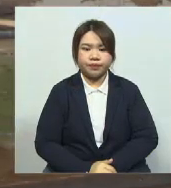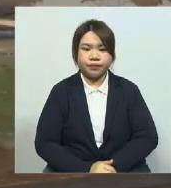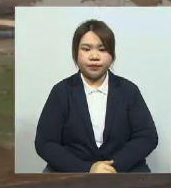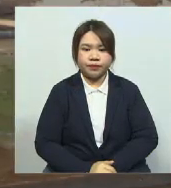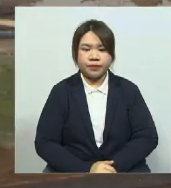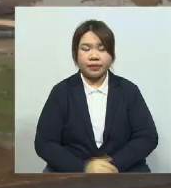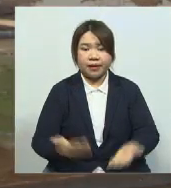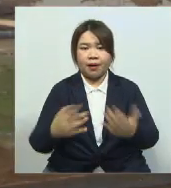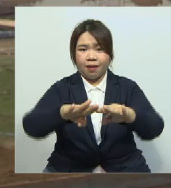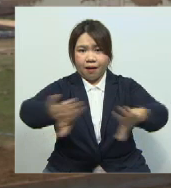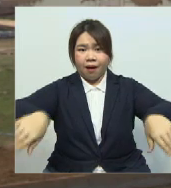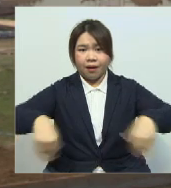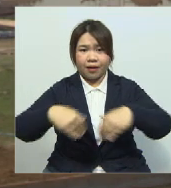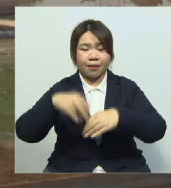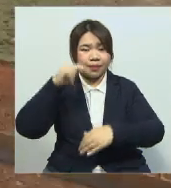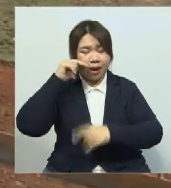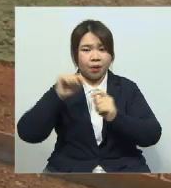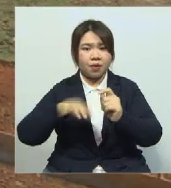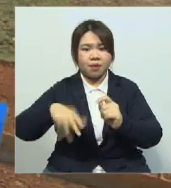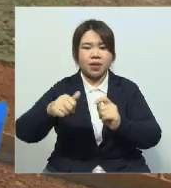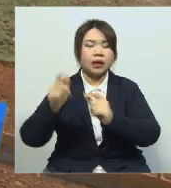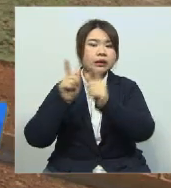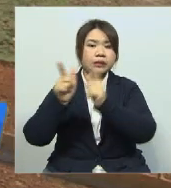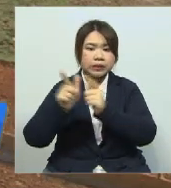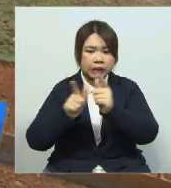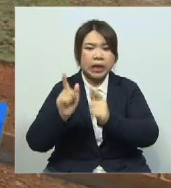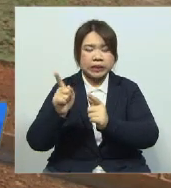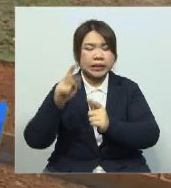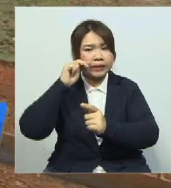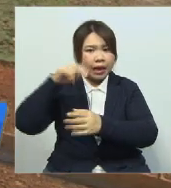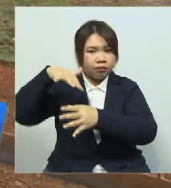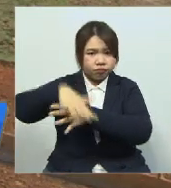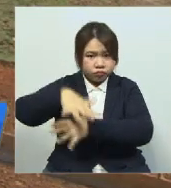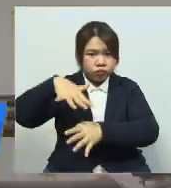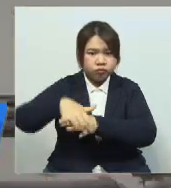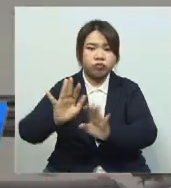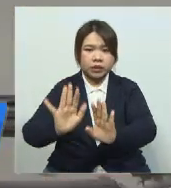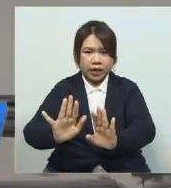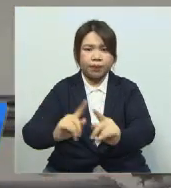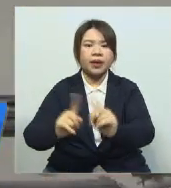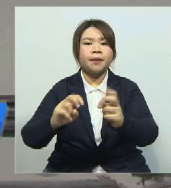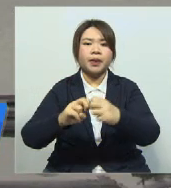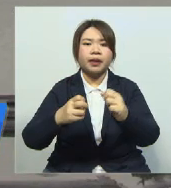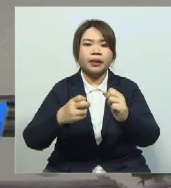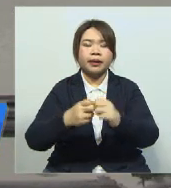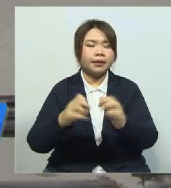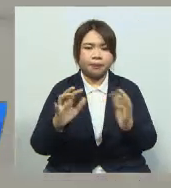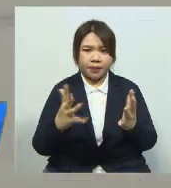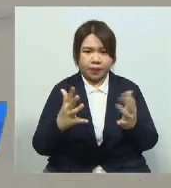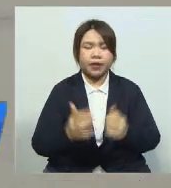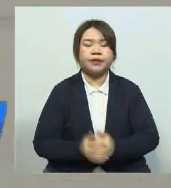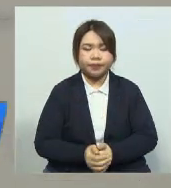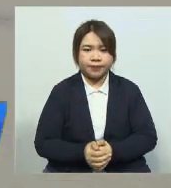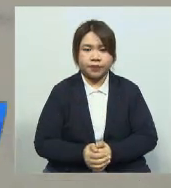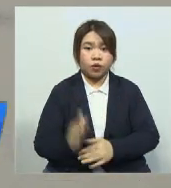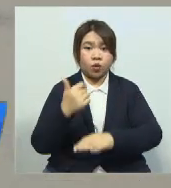ห้วยน้ำหมานอำเภอเมืองเลยแม้จะมีปริมาณน้ำไหลเข้ากักเก็บน้อยกว่าปีที่ผ่านมาแต่ยังไม่น่าเป็นห่วงนายชัยวัฒน์ชื่นโกสุ